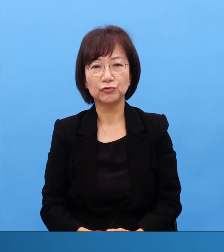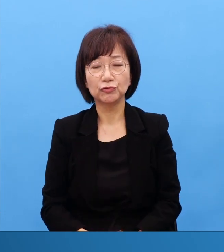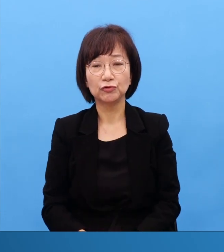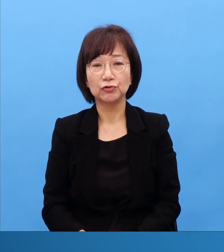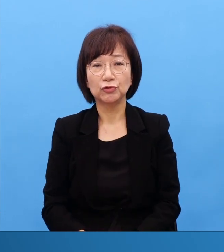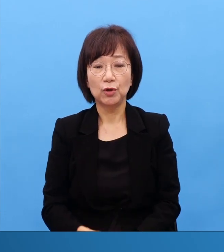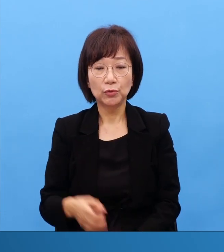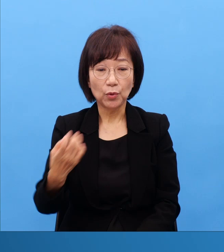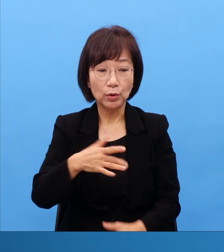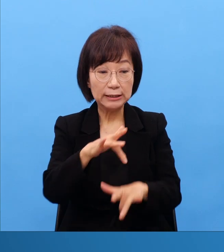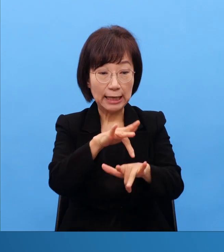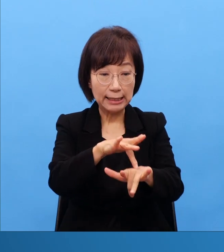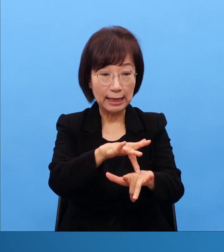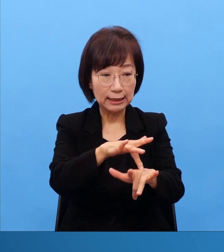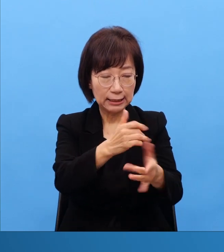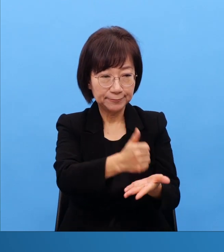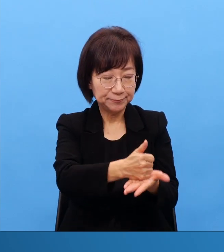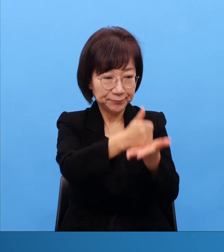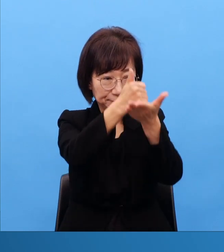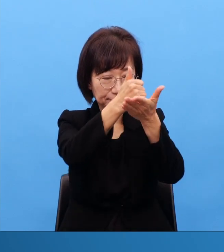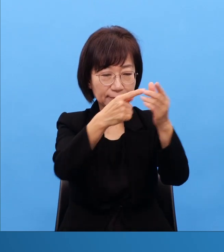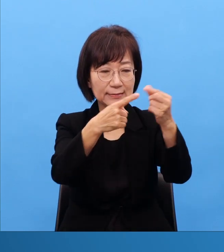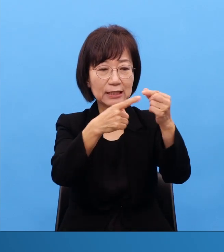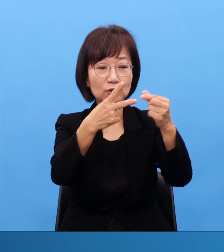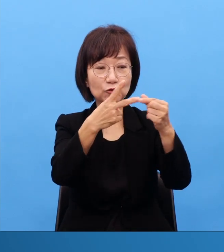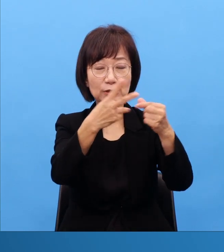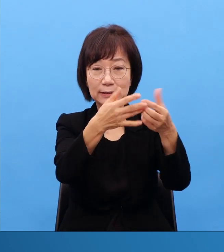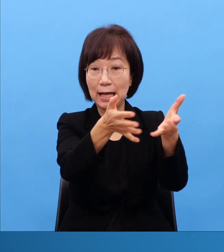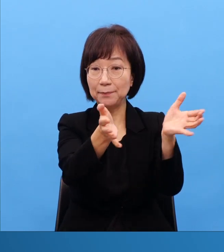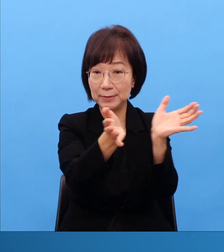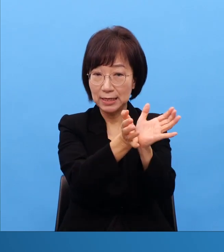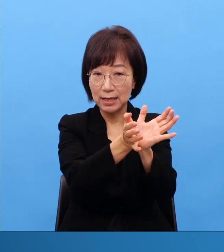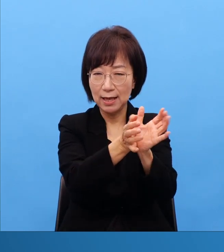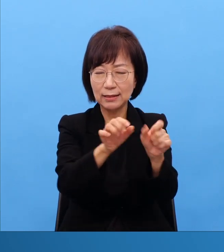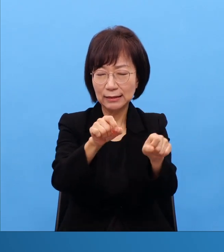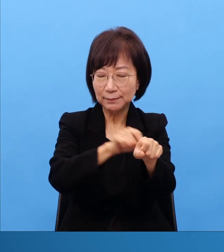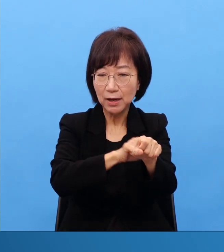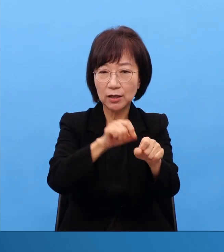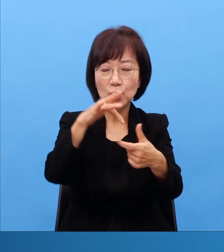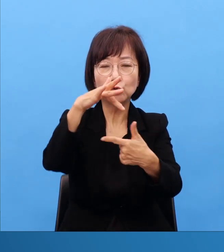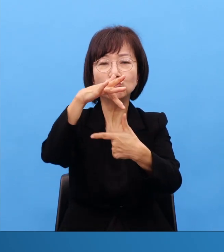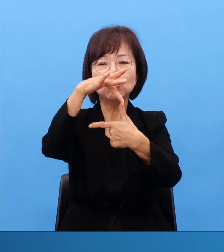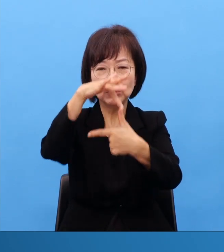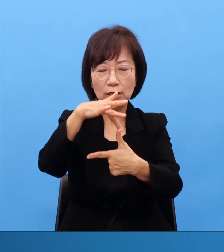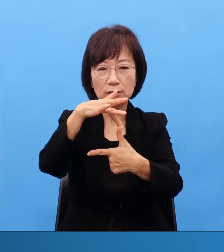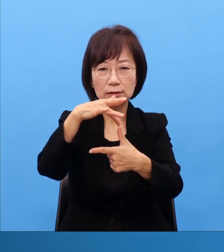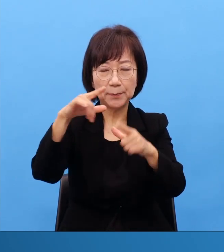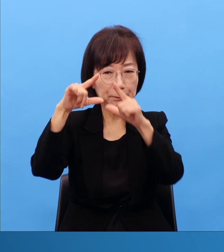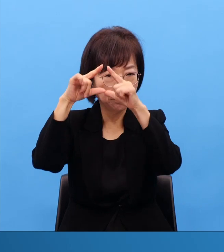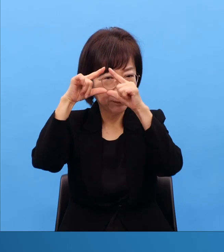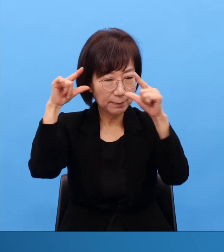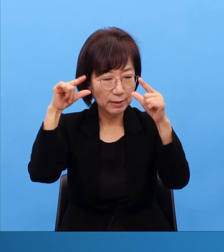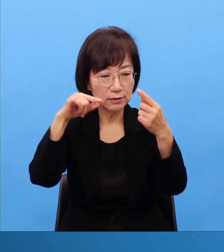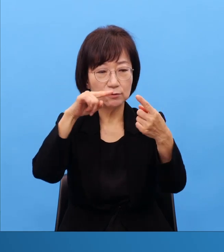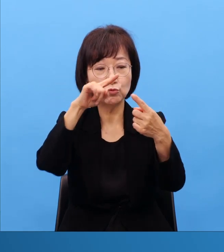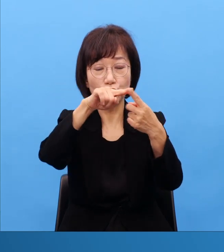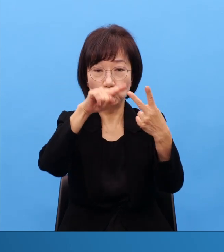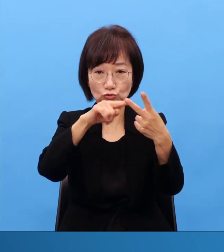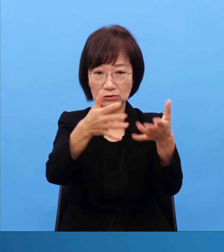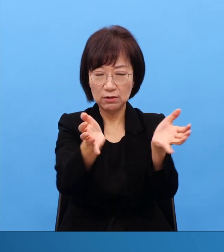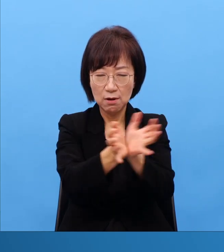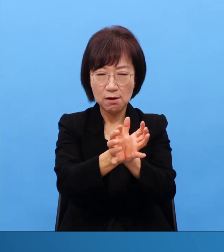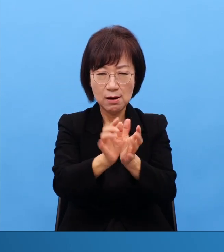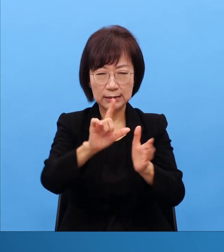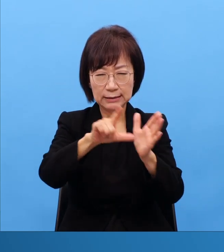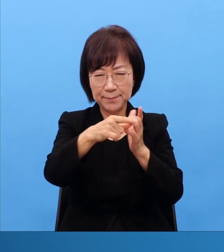섬긴다는 3단체가 특히 프리메이션 웨지가요, 정식기도 해서 이 사람들은